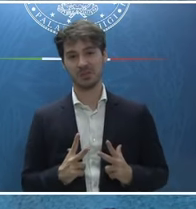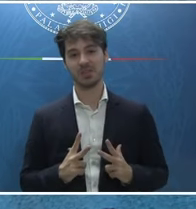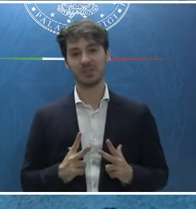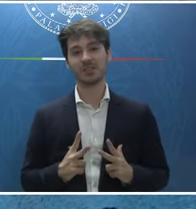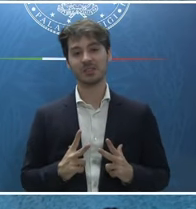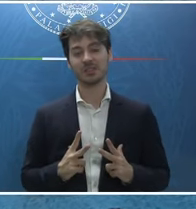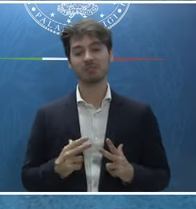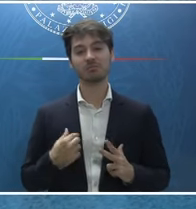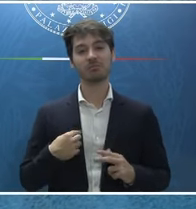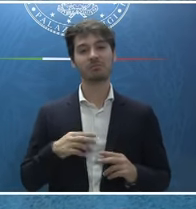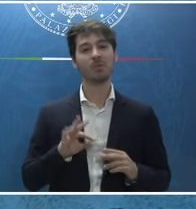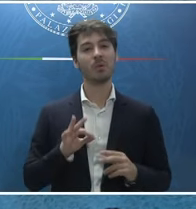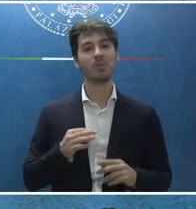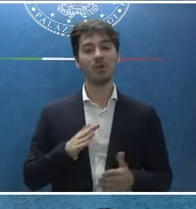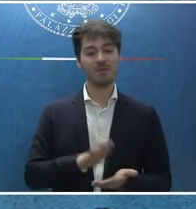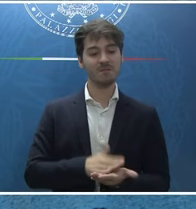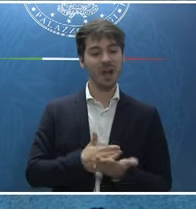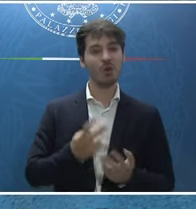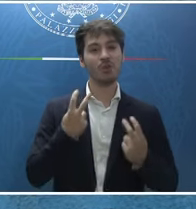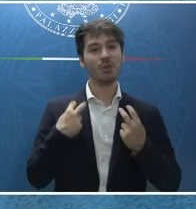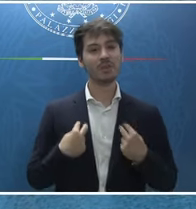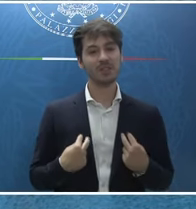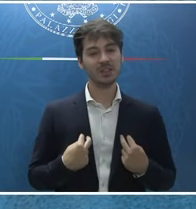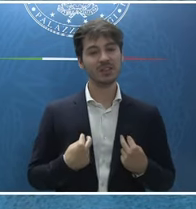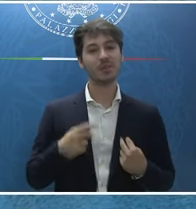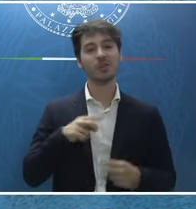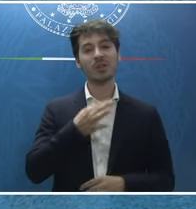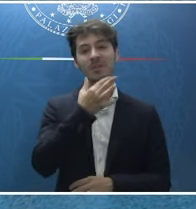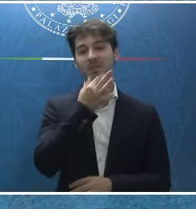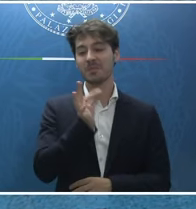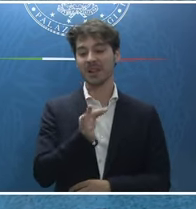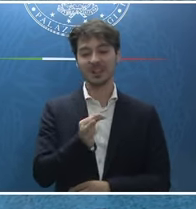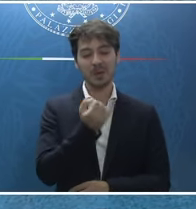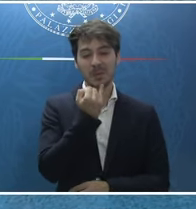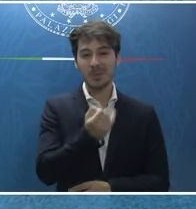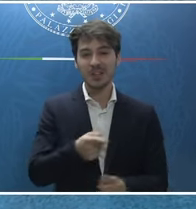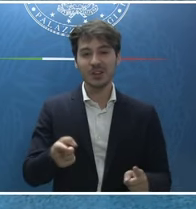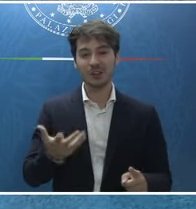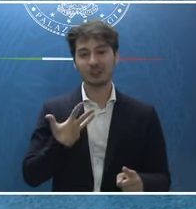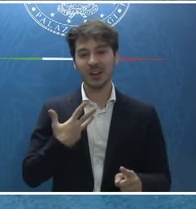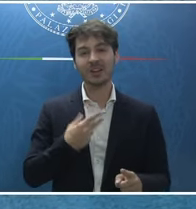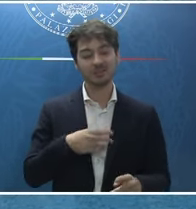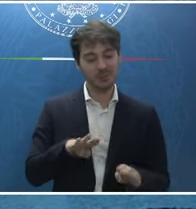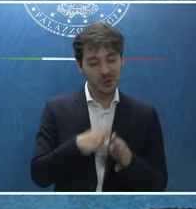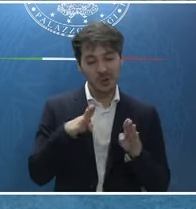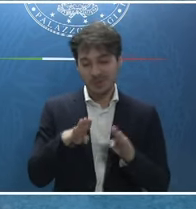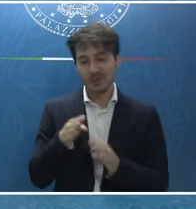dove sto riscoprendo i valori della vita e la bellezza nelle piccole cose. E